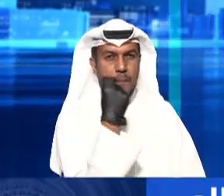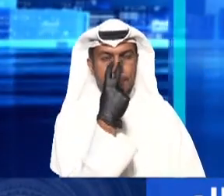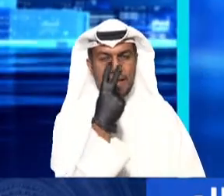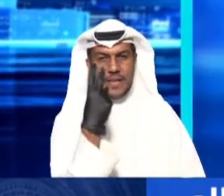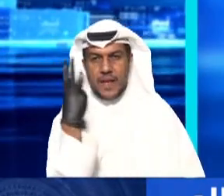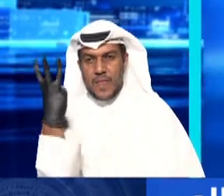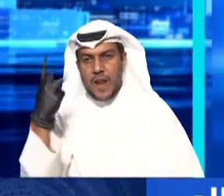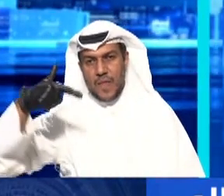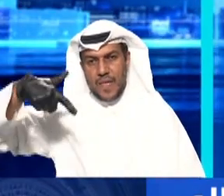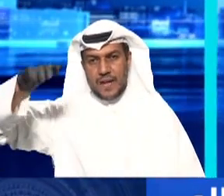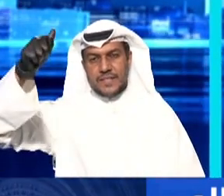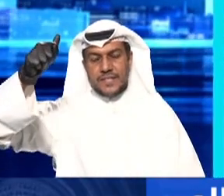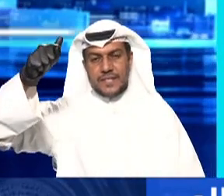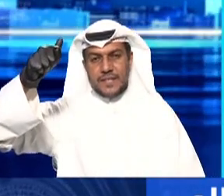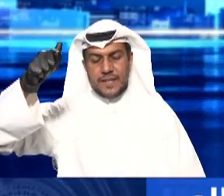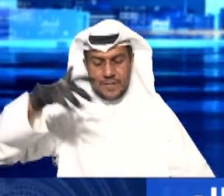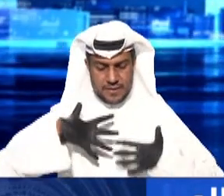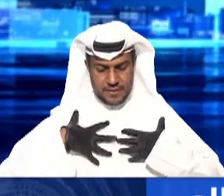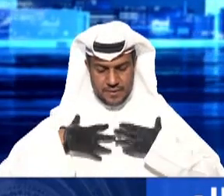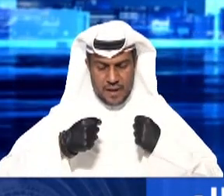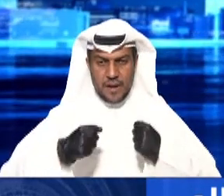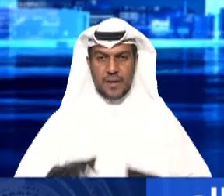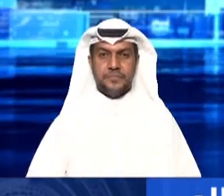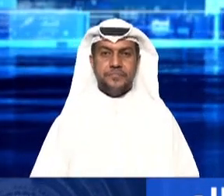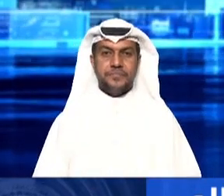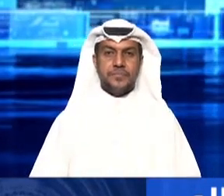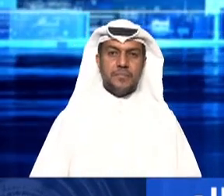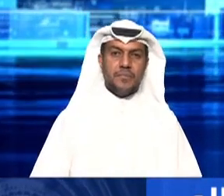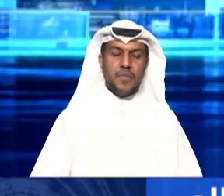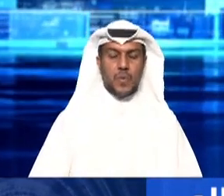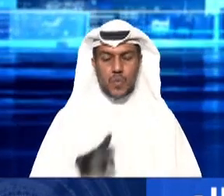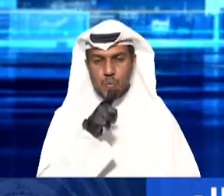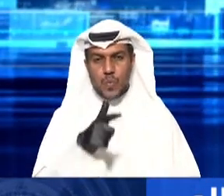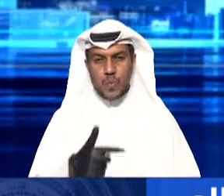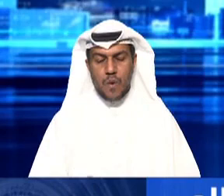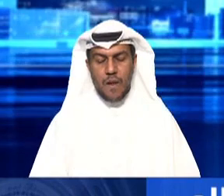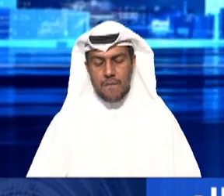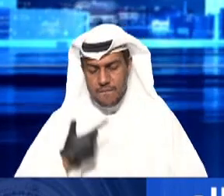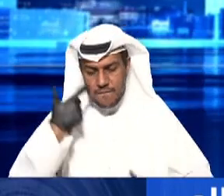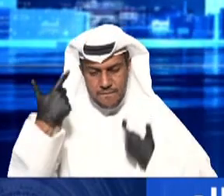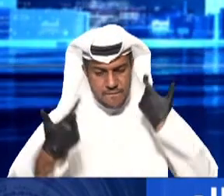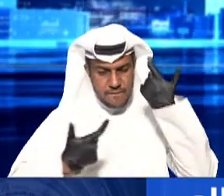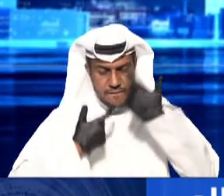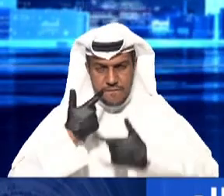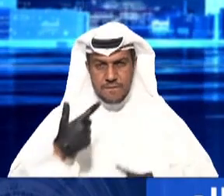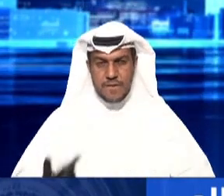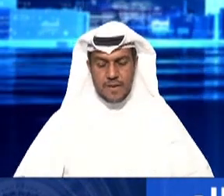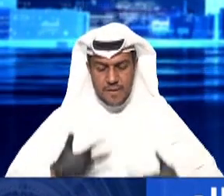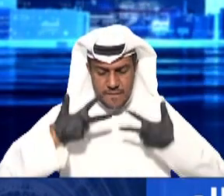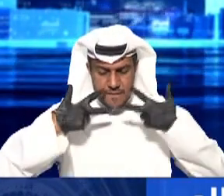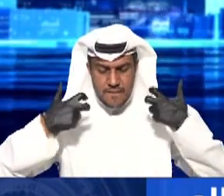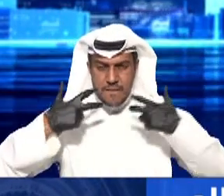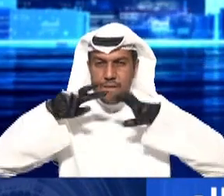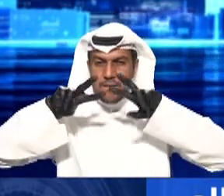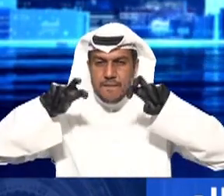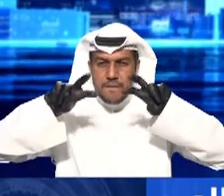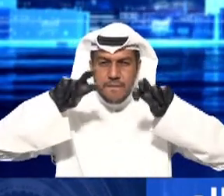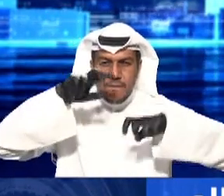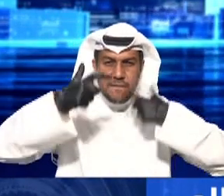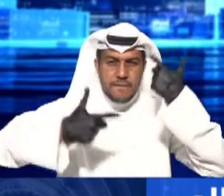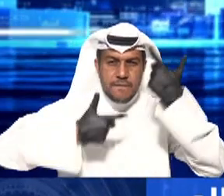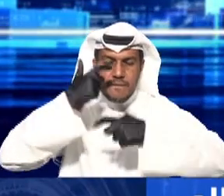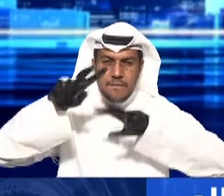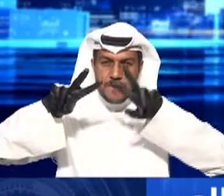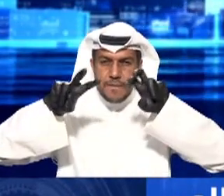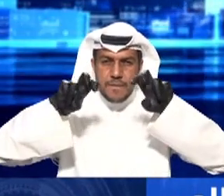3263 حالة. وقالت الوزارة في بيان أن التحاليل والفحوص المخبرية والإشعاعية أثبتت شفاء تلك الحالات من